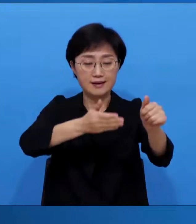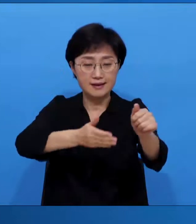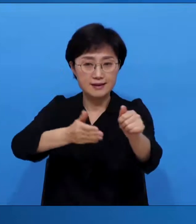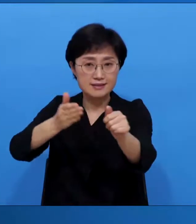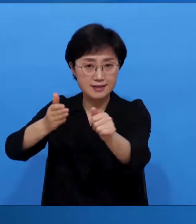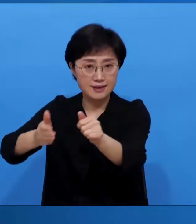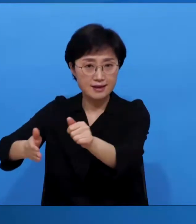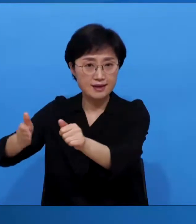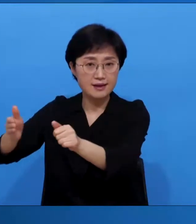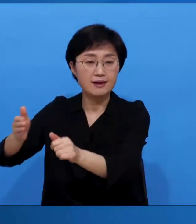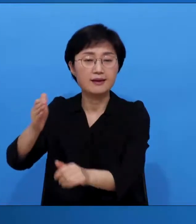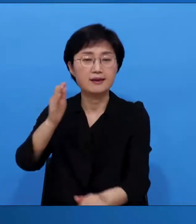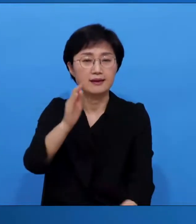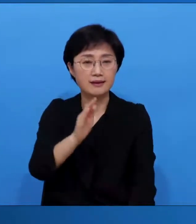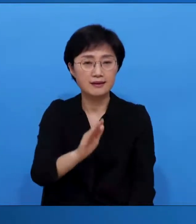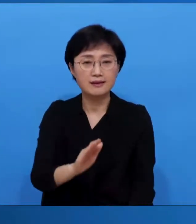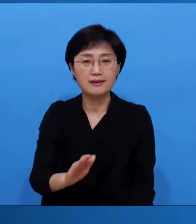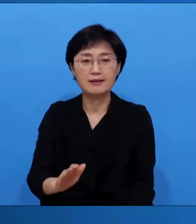찬양하세.